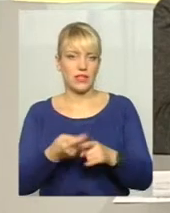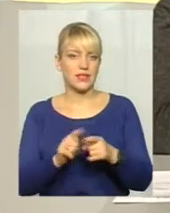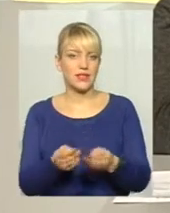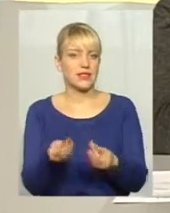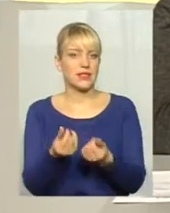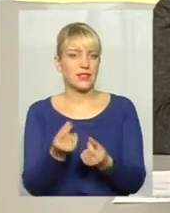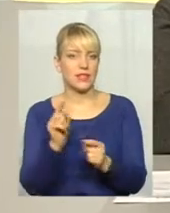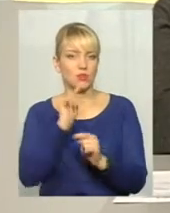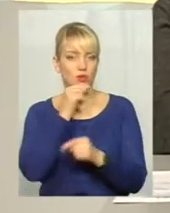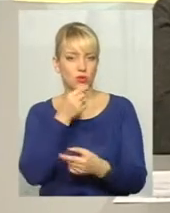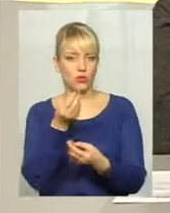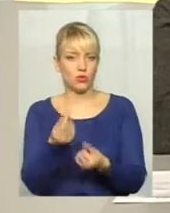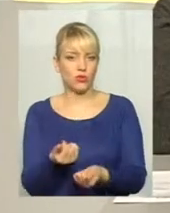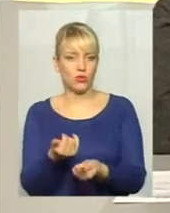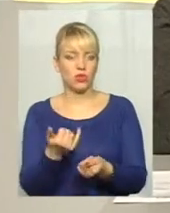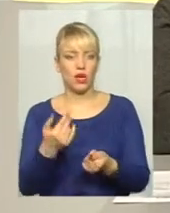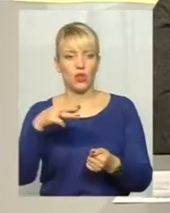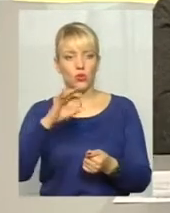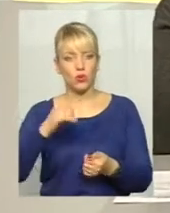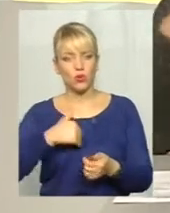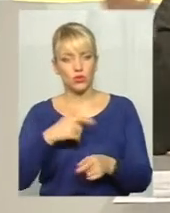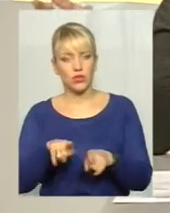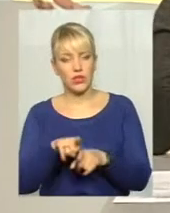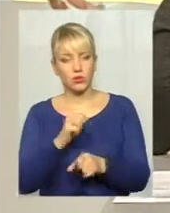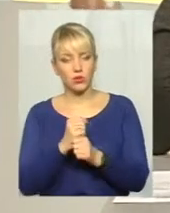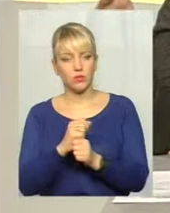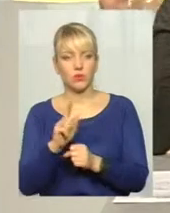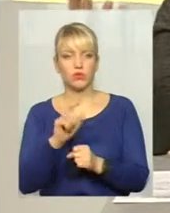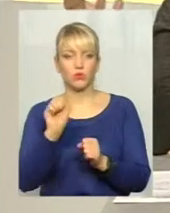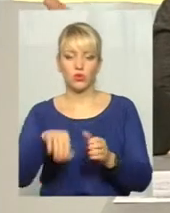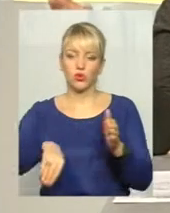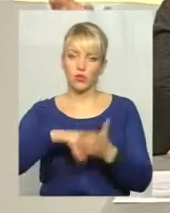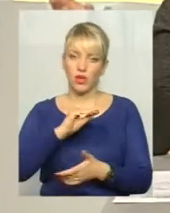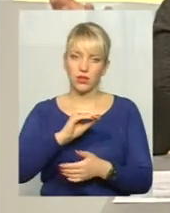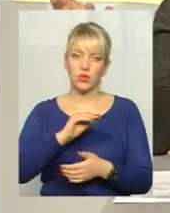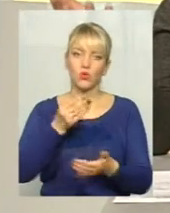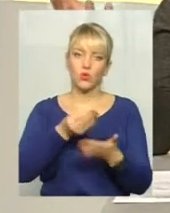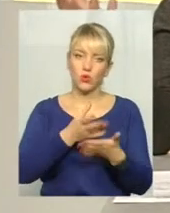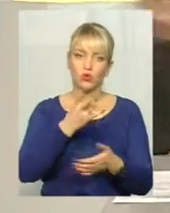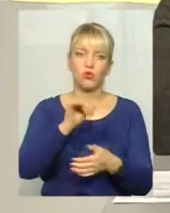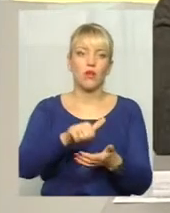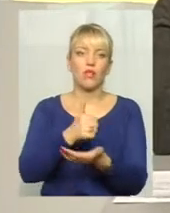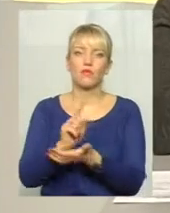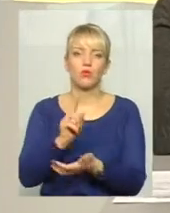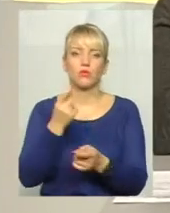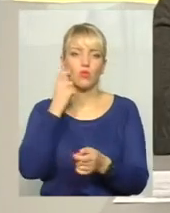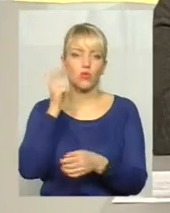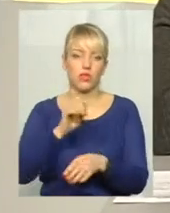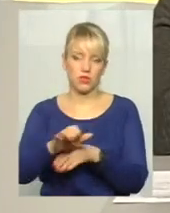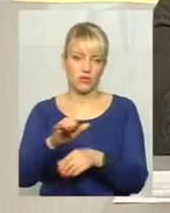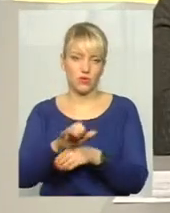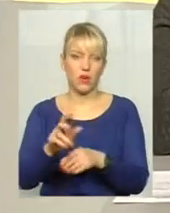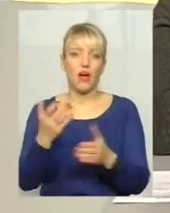щоб зекономити гроші, то хочуть зробити, щоб можна навіть і дорожче придбати, але якщо це українське. В чому ризик от в